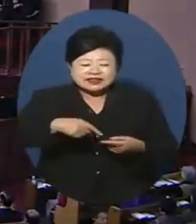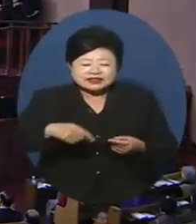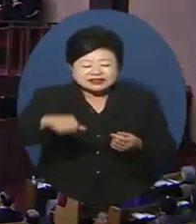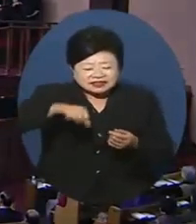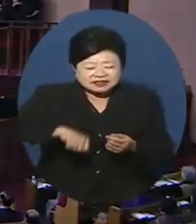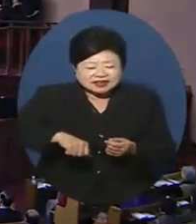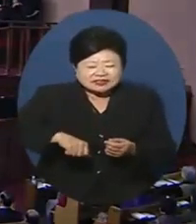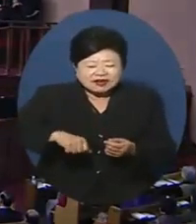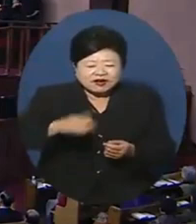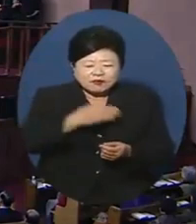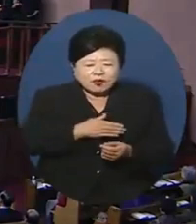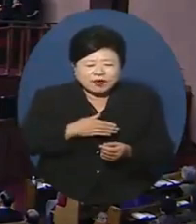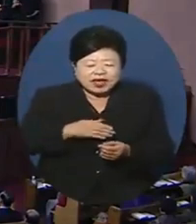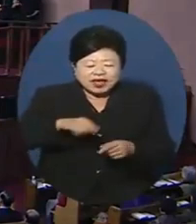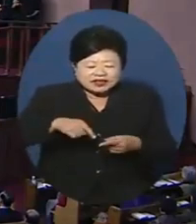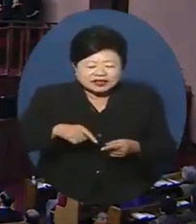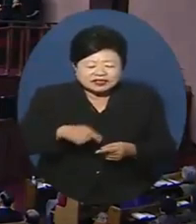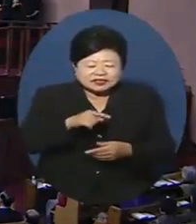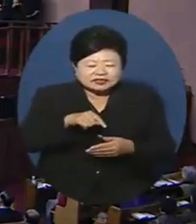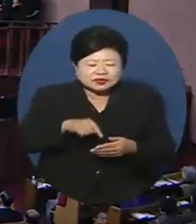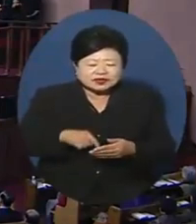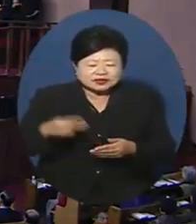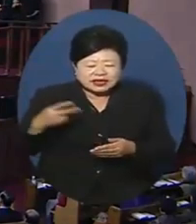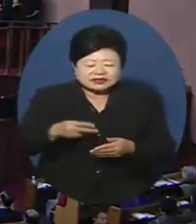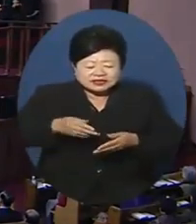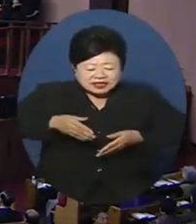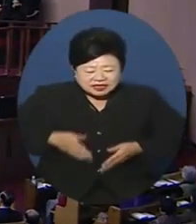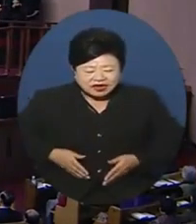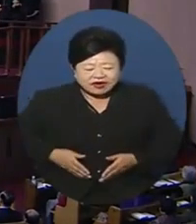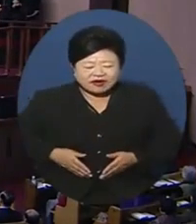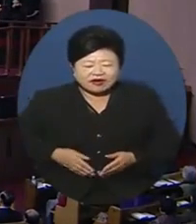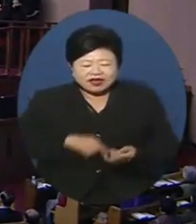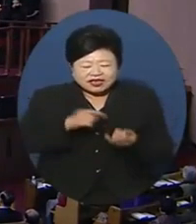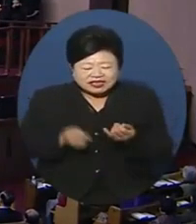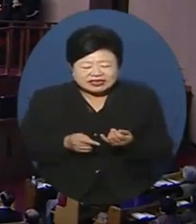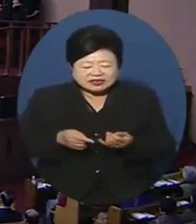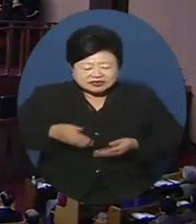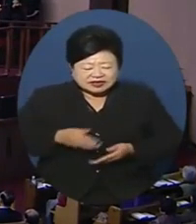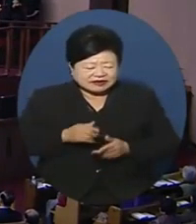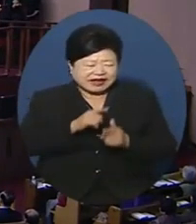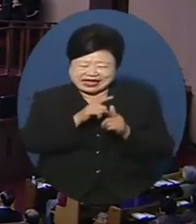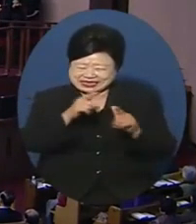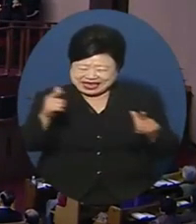인간의 육체 속에 잉태되어서 태어나는 것이 아니라